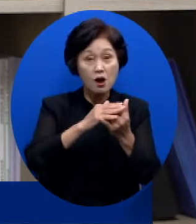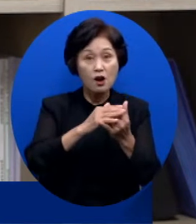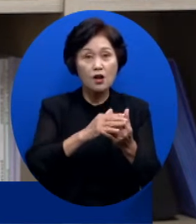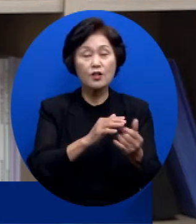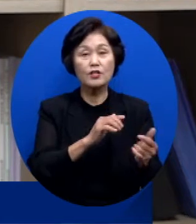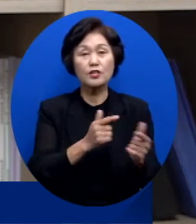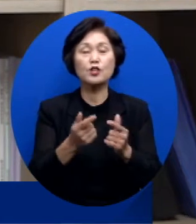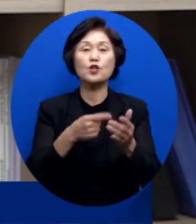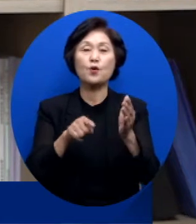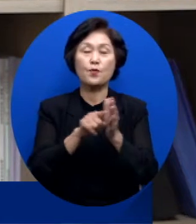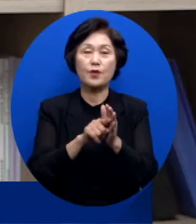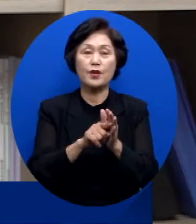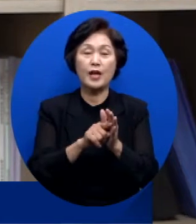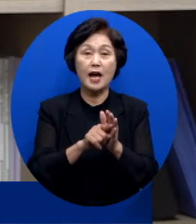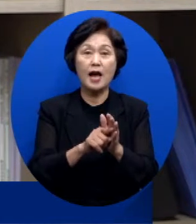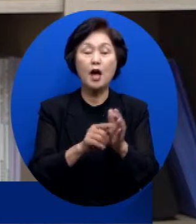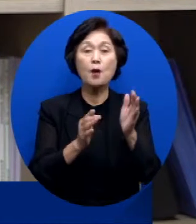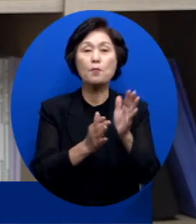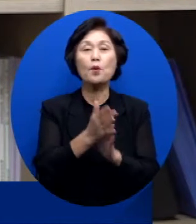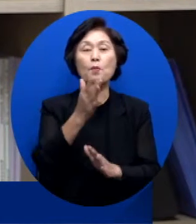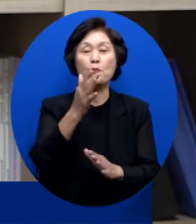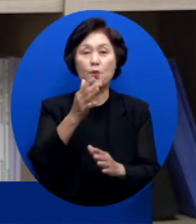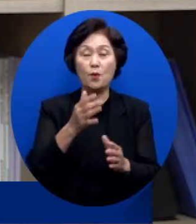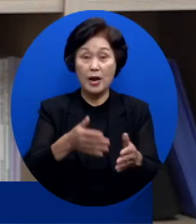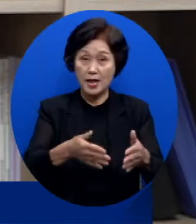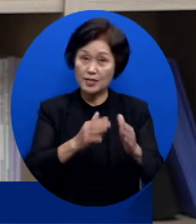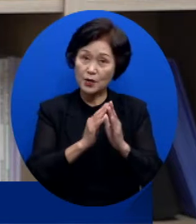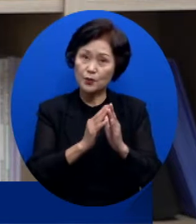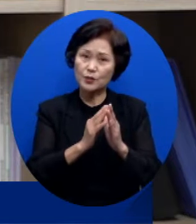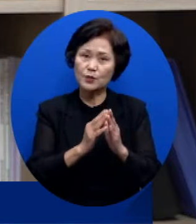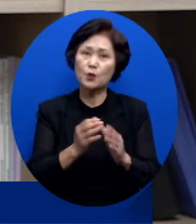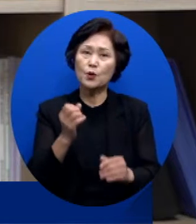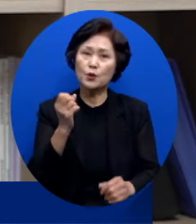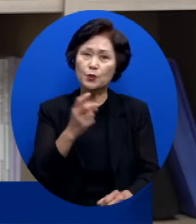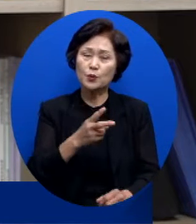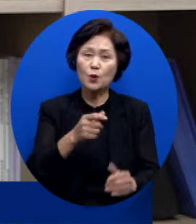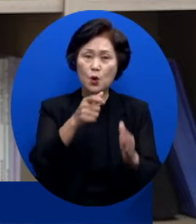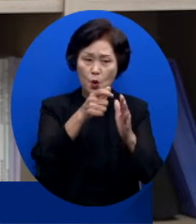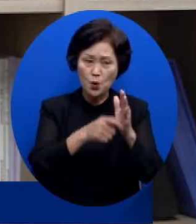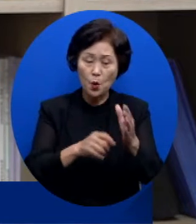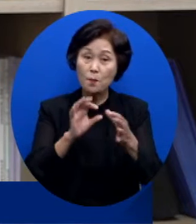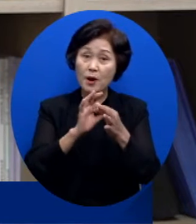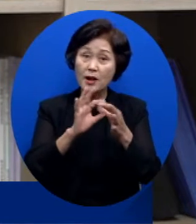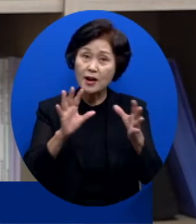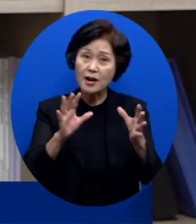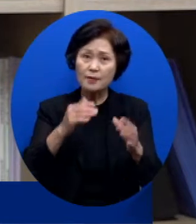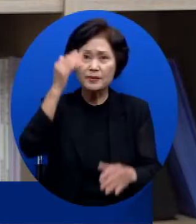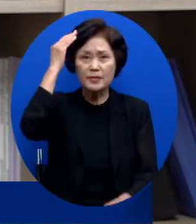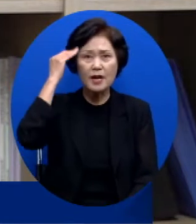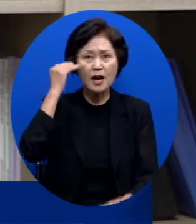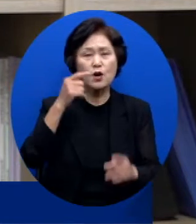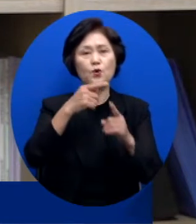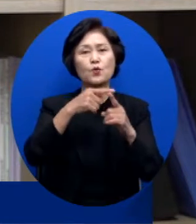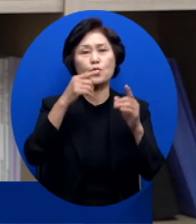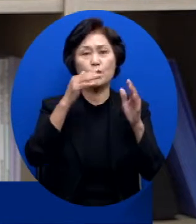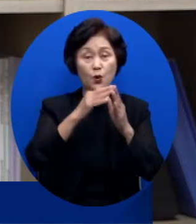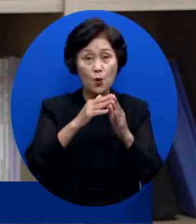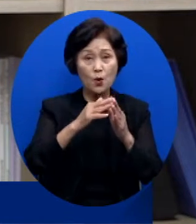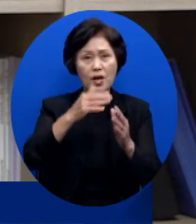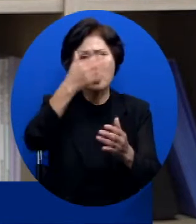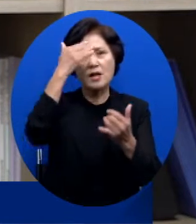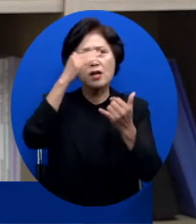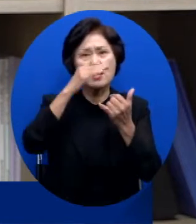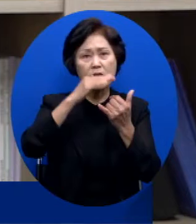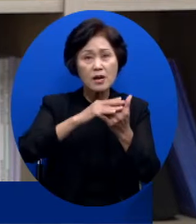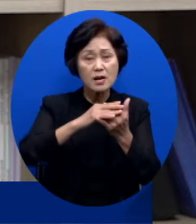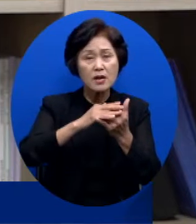되고 그래서 이제 그 발을 초월해서 한국 교회의 다음 세대